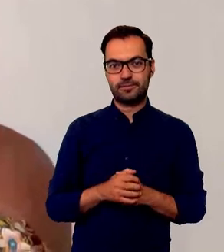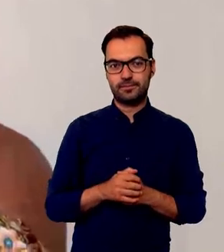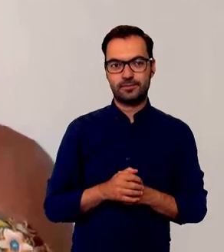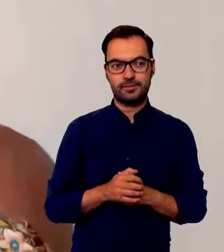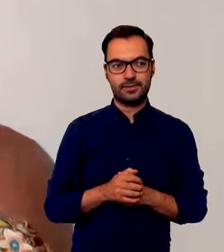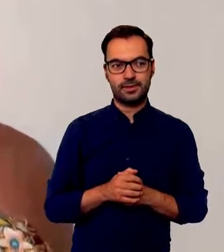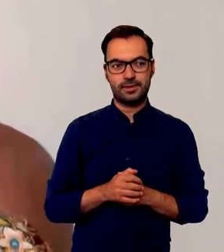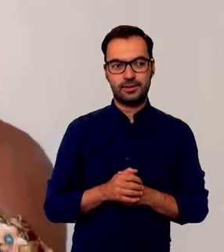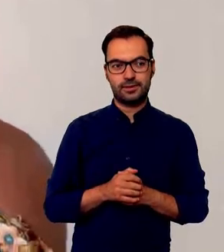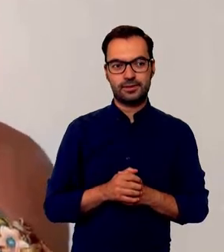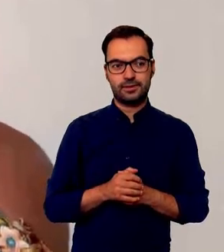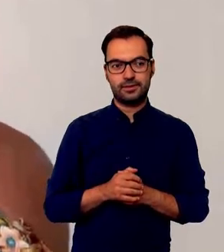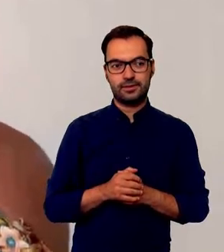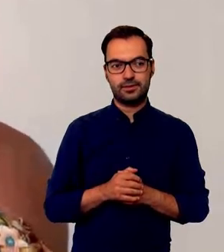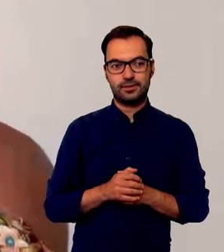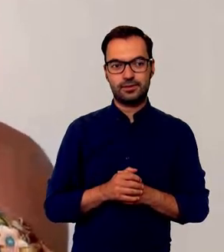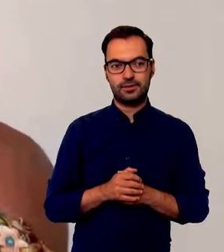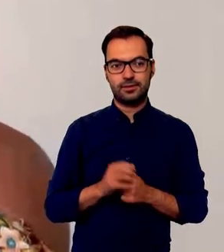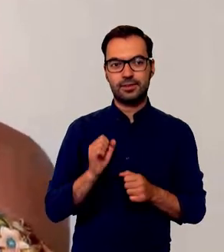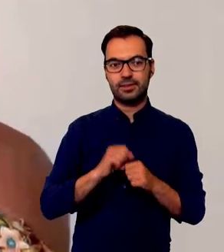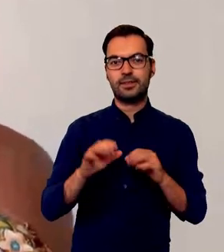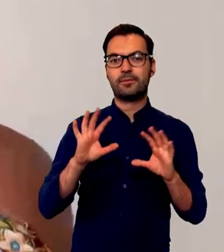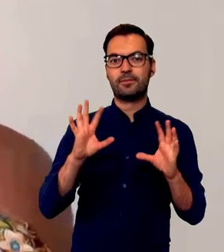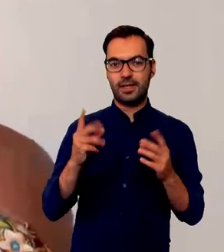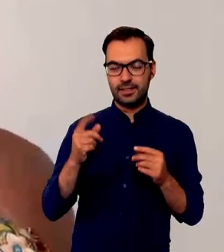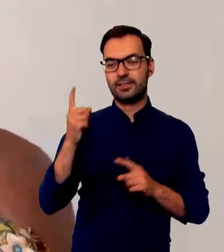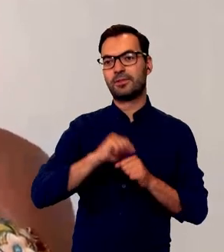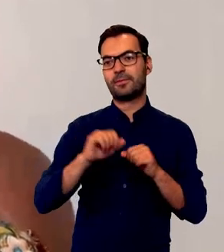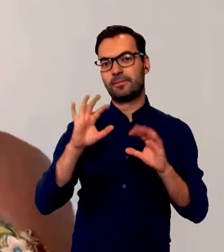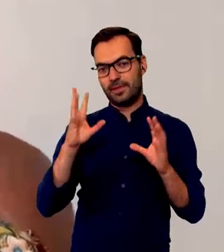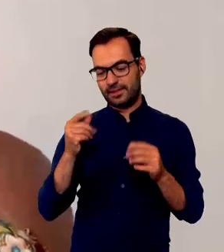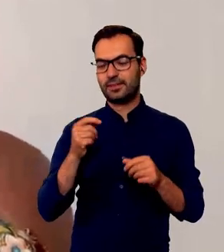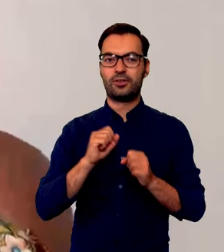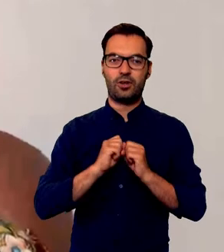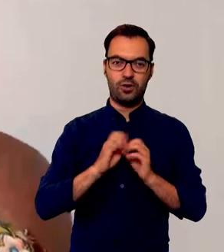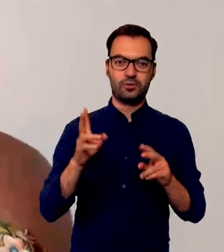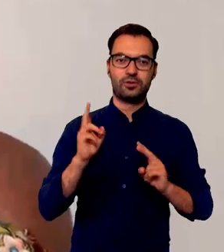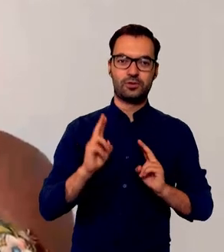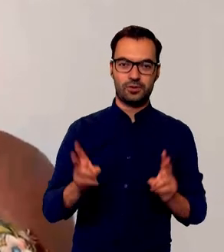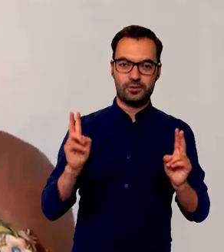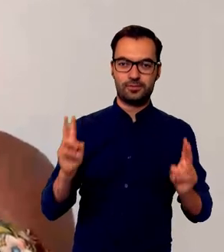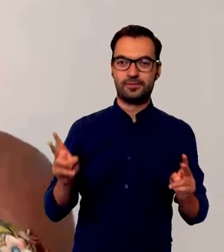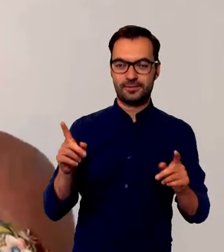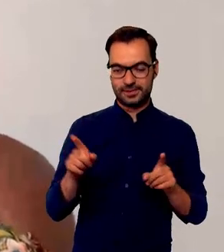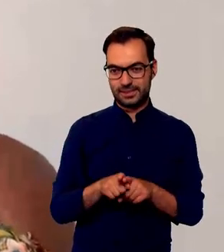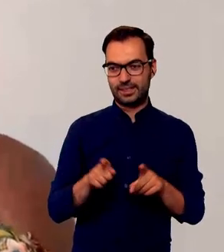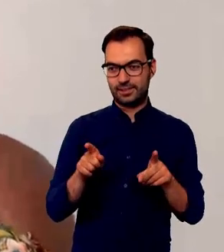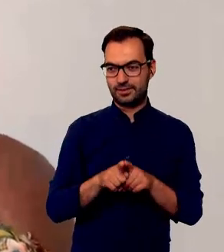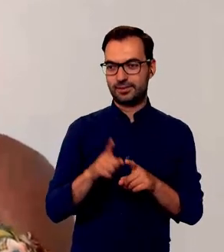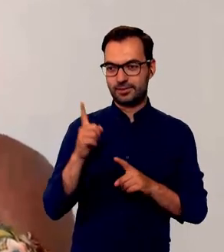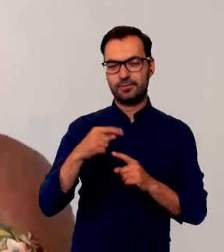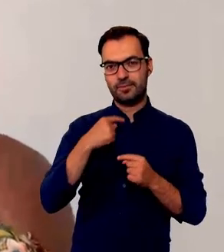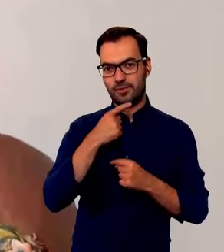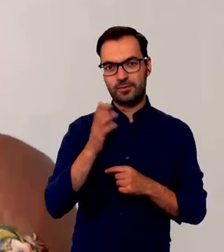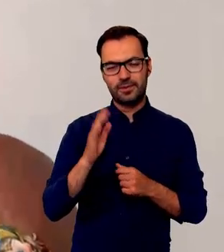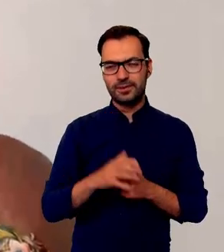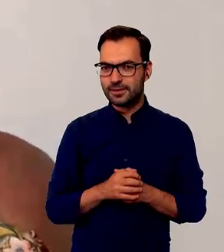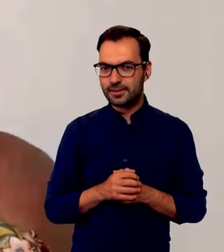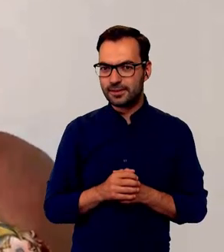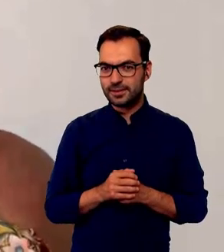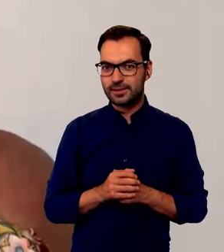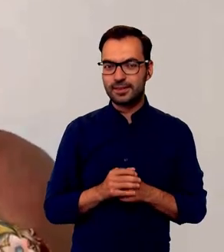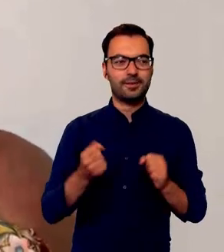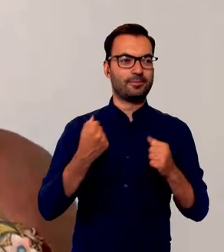W życiu zawsze mały kroczek, a to, że jest pięknie, bywa pięknie i to jest oczywiste i to też będę od czasu do czasu